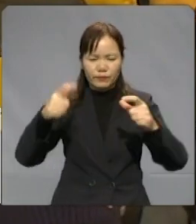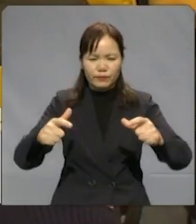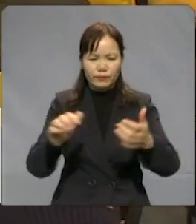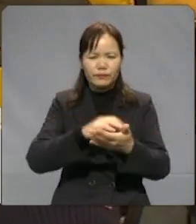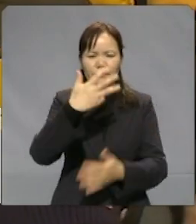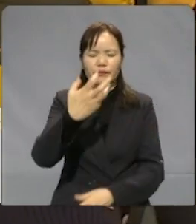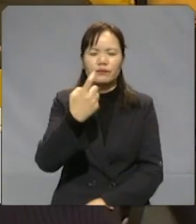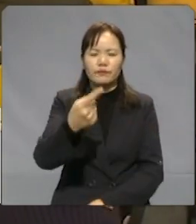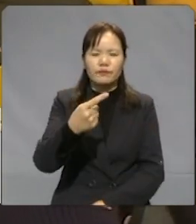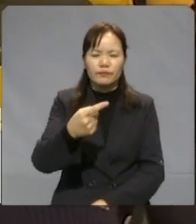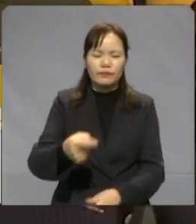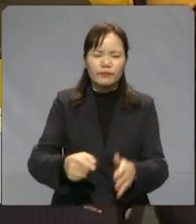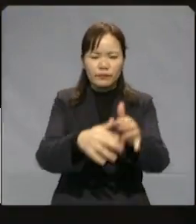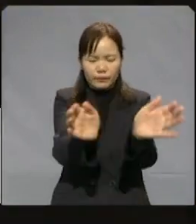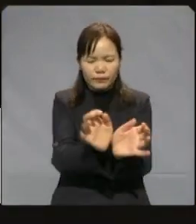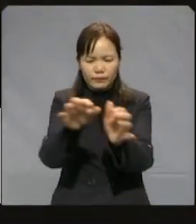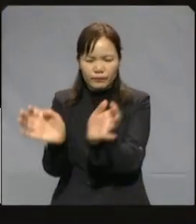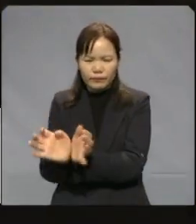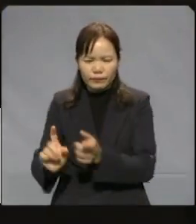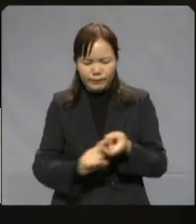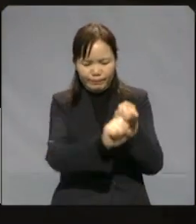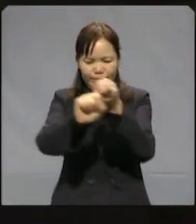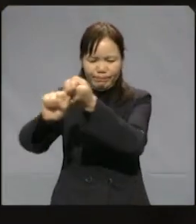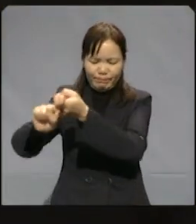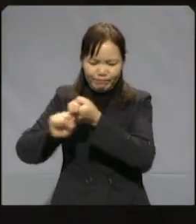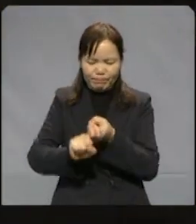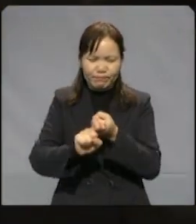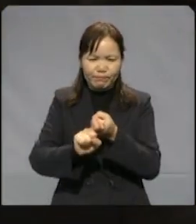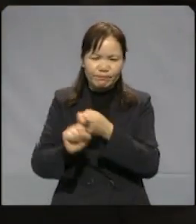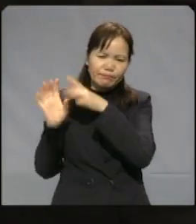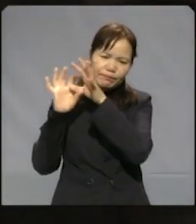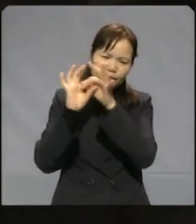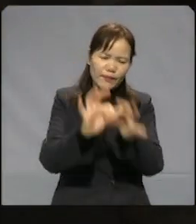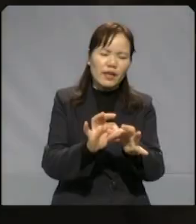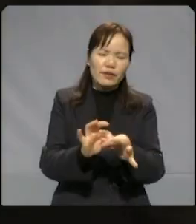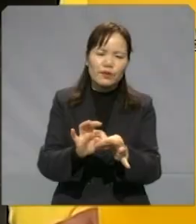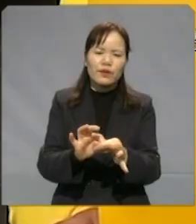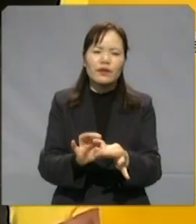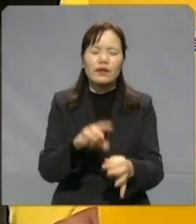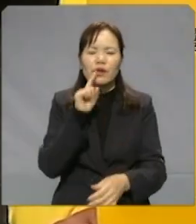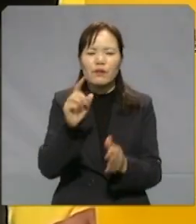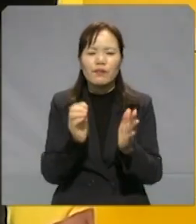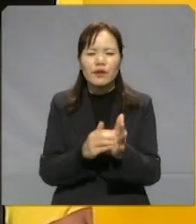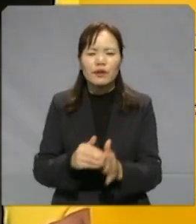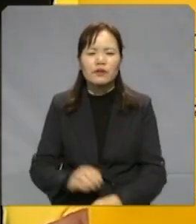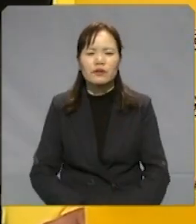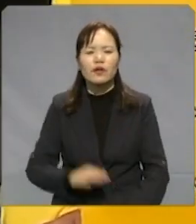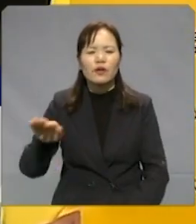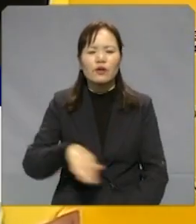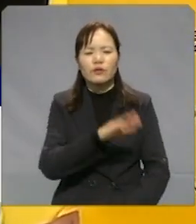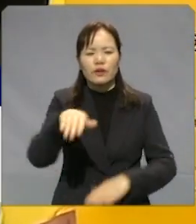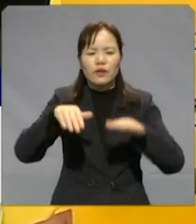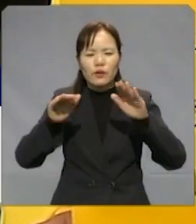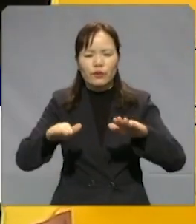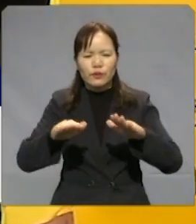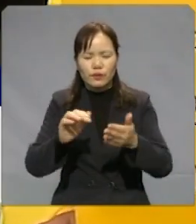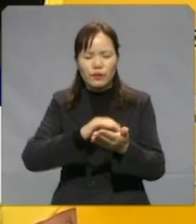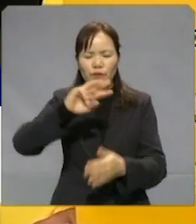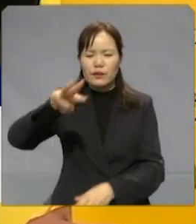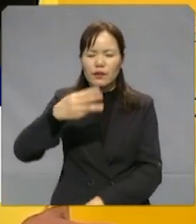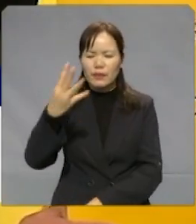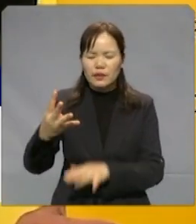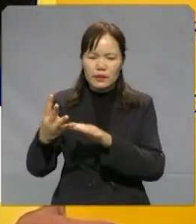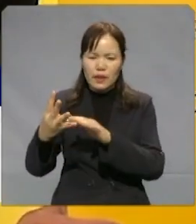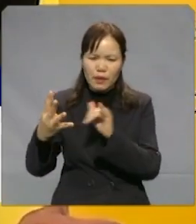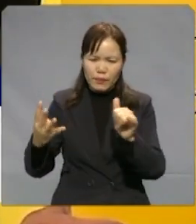81개 시민사회단체는 연대의 끈을 놓지 않겠다고 다짐했습니다. 우리는 오늘도 304명의